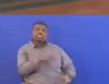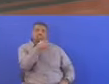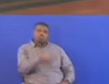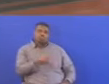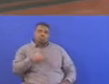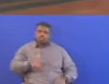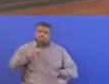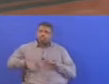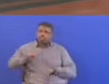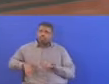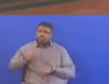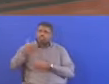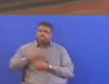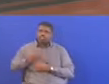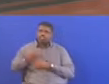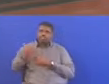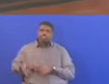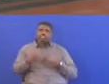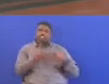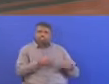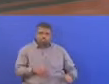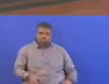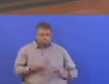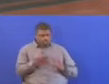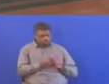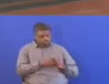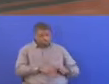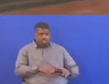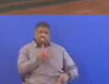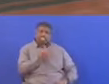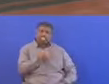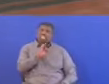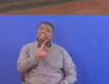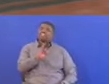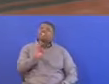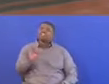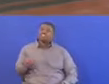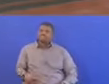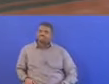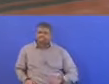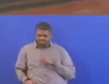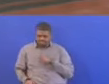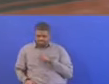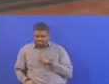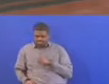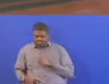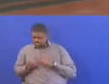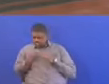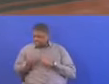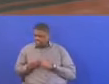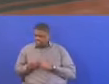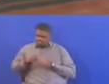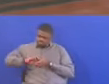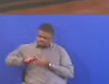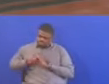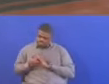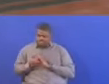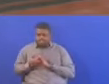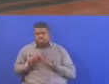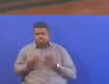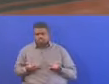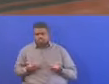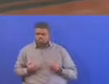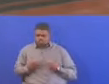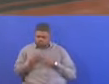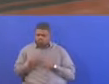kuipongeza Wizara ya Utamaduni, Sanaa na Michezo pamoja na Shirikisho la Mpira wa Miguu Tanzania kwa jitihada na mikakati ya makusudi